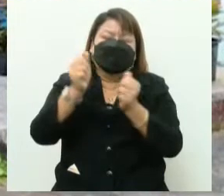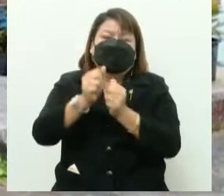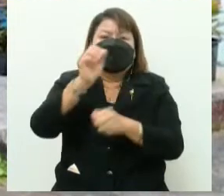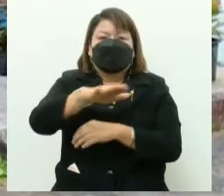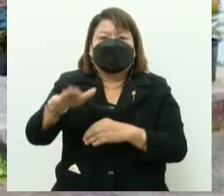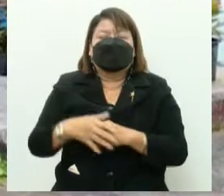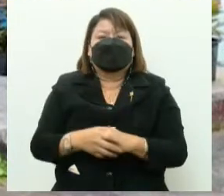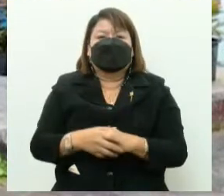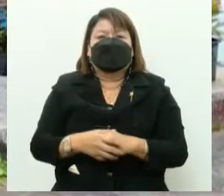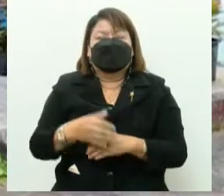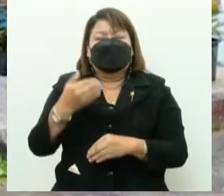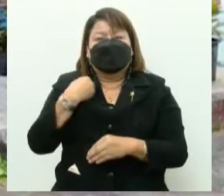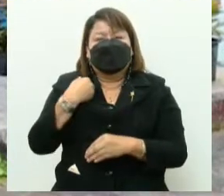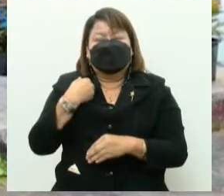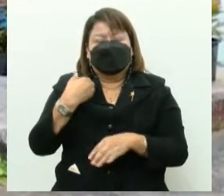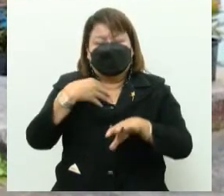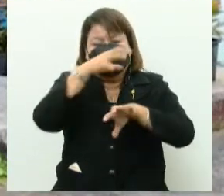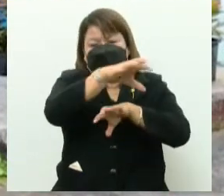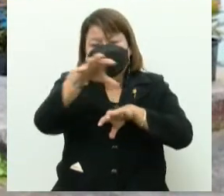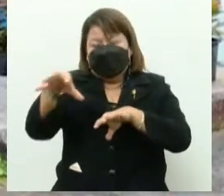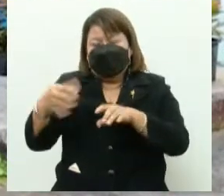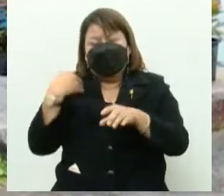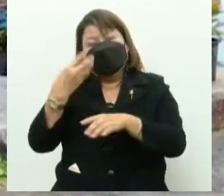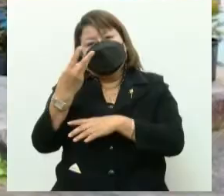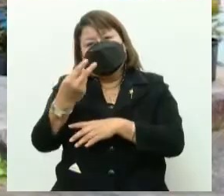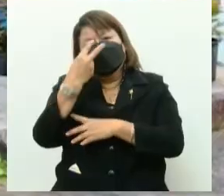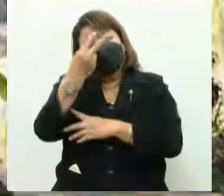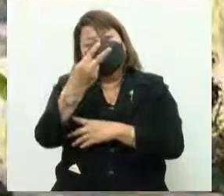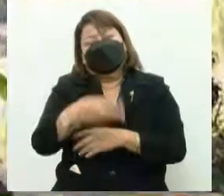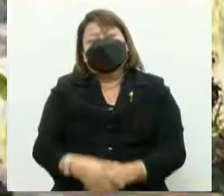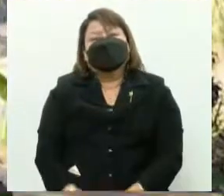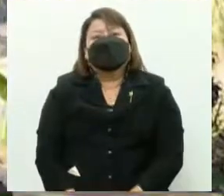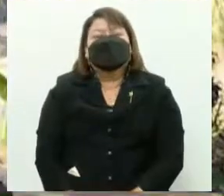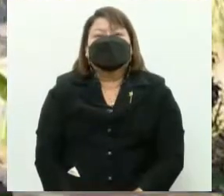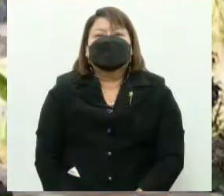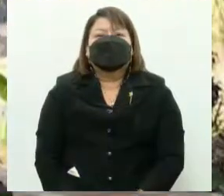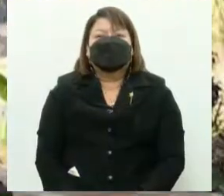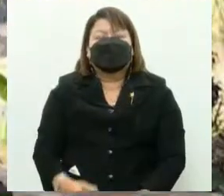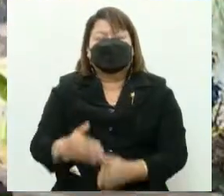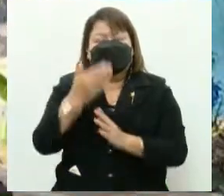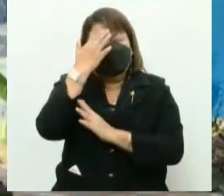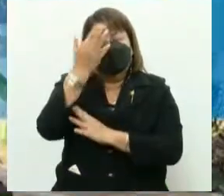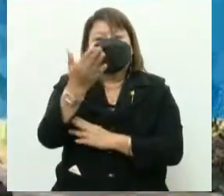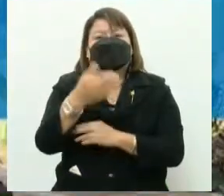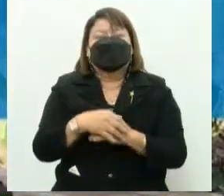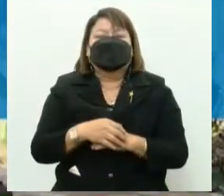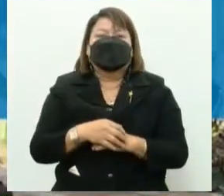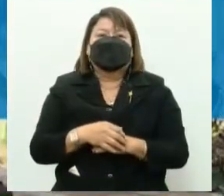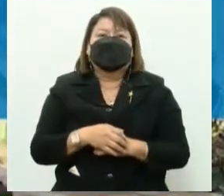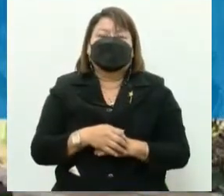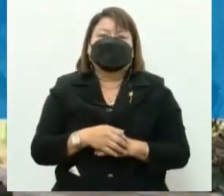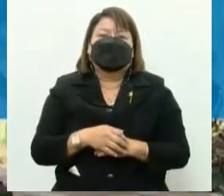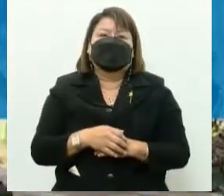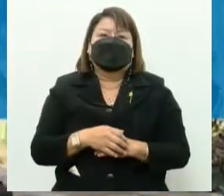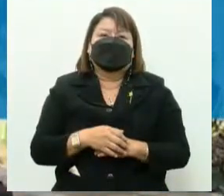ตจะมีกี่ศูนย์การเรียนรู้เชิญติดตามรับชมก็ได้เลยครับ สวัสดีค่ะดิฉันนางสาวสิริวรรณพฤกษ์ธรร